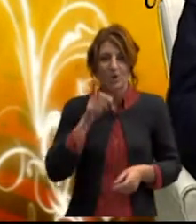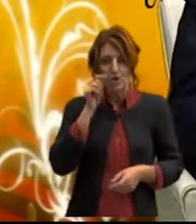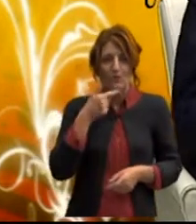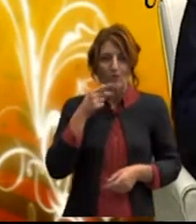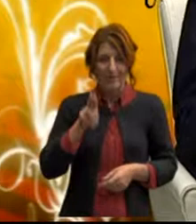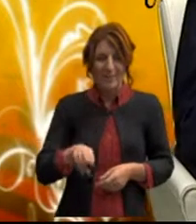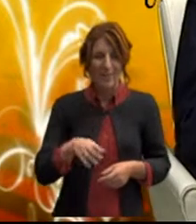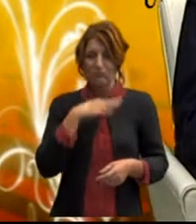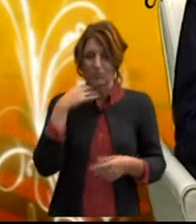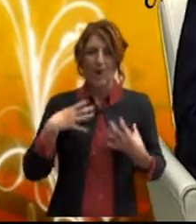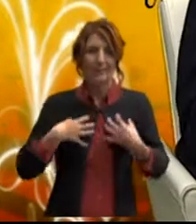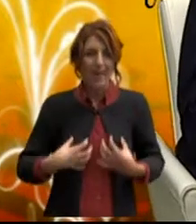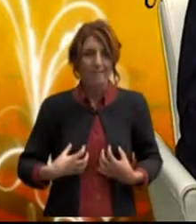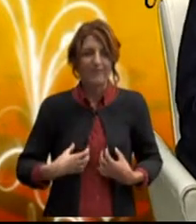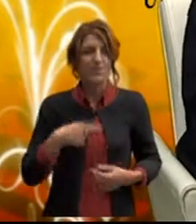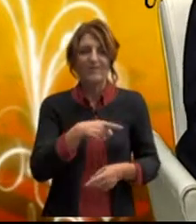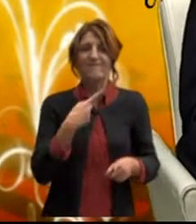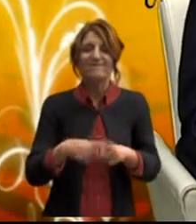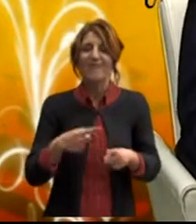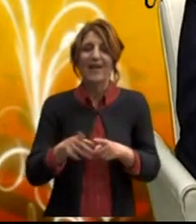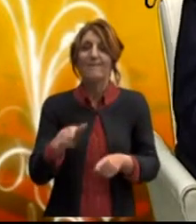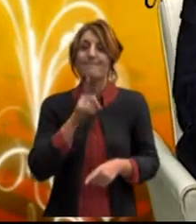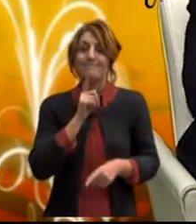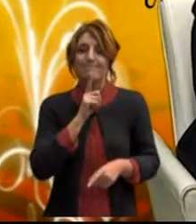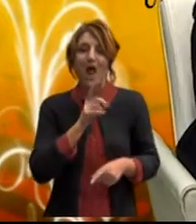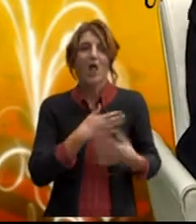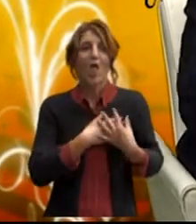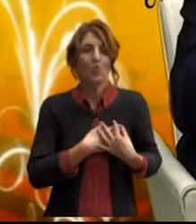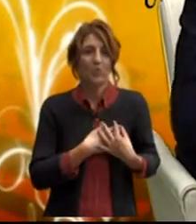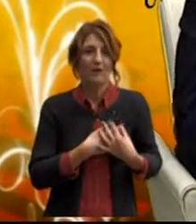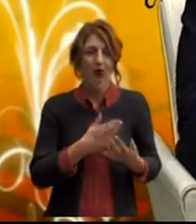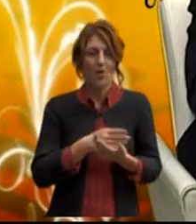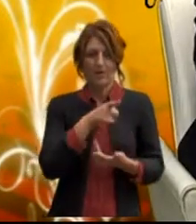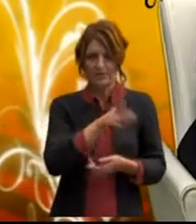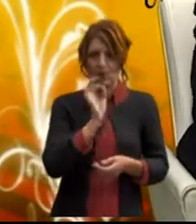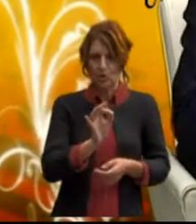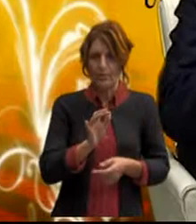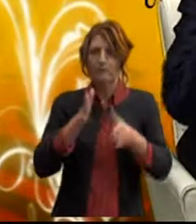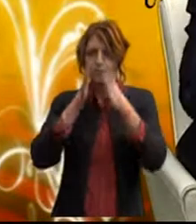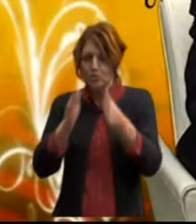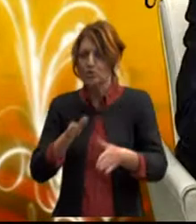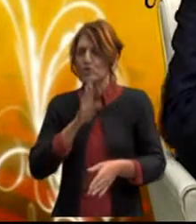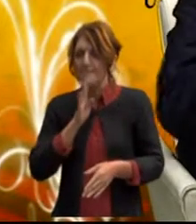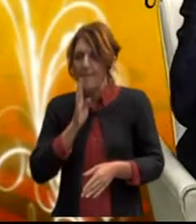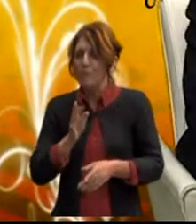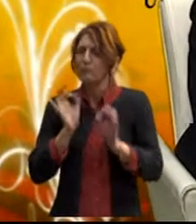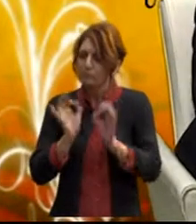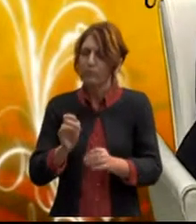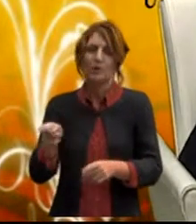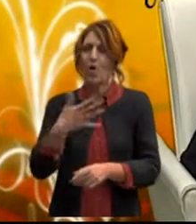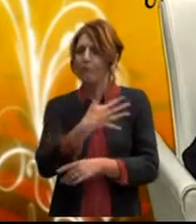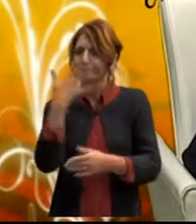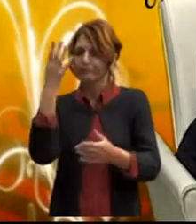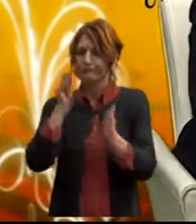nisu imale dovoljno ljubavi u životu ili pak ta ljubav bila uvjetna. Ako si dobar, slušaš mamu i tatu ili, ne znam, ispunjavaš svoje obveze, odličan